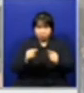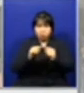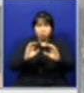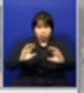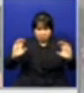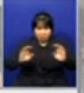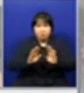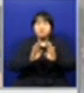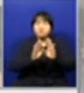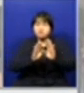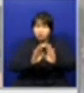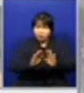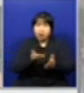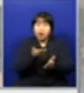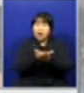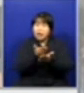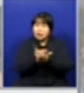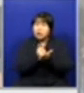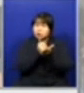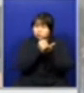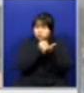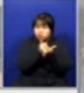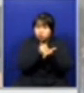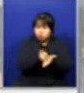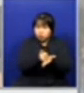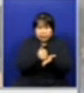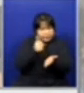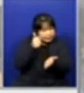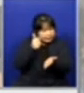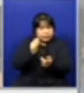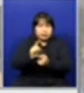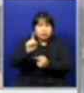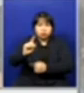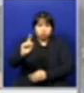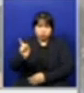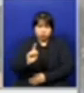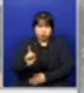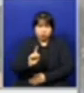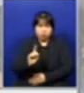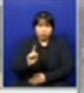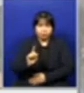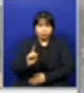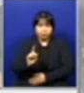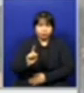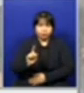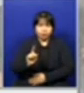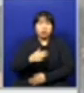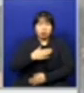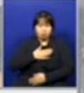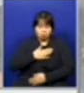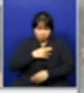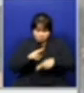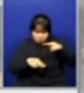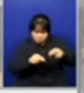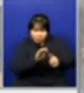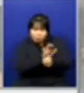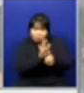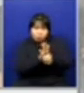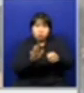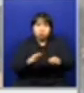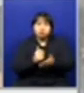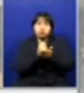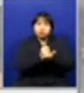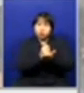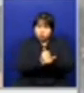ยเงินเยียวยาจะเกิดประโยชน์สูงสุดสำหรับที่พวกเราจะดูแลเขาเพราะ